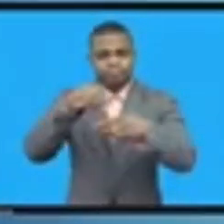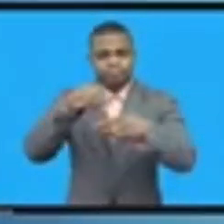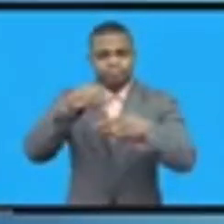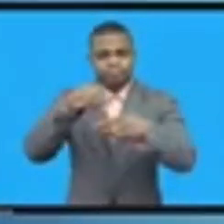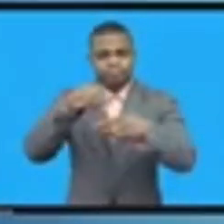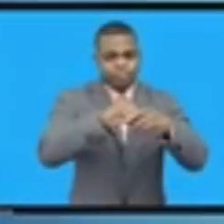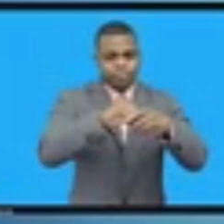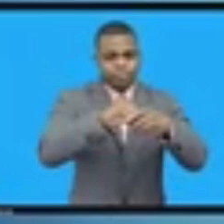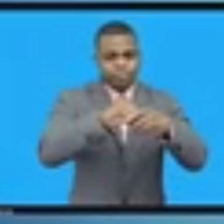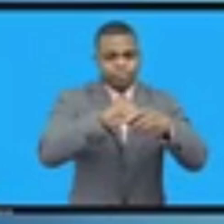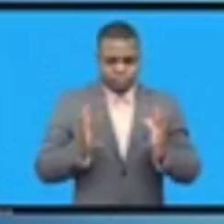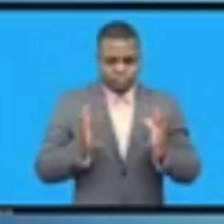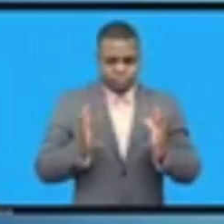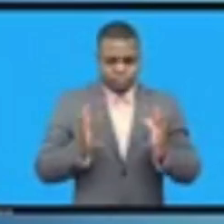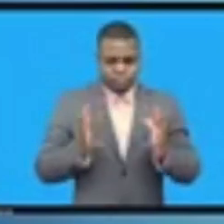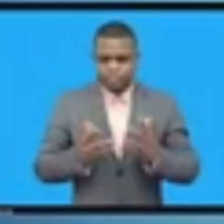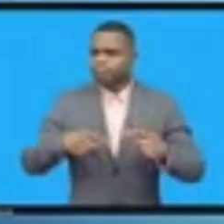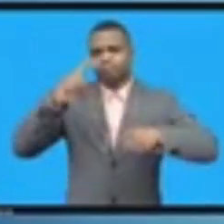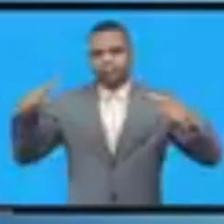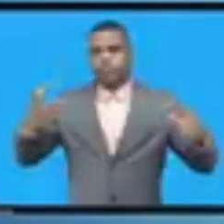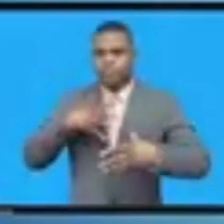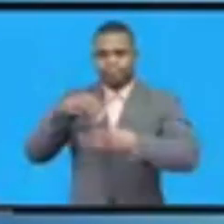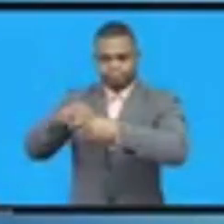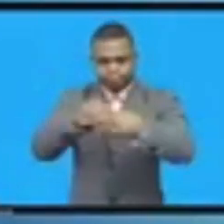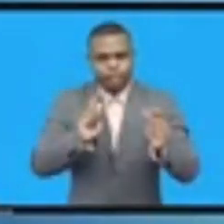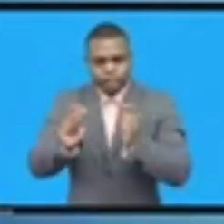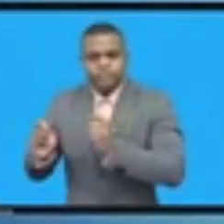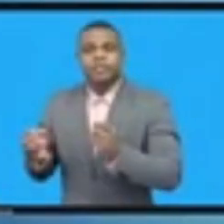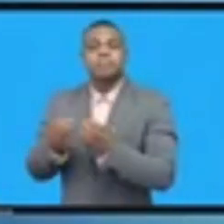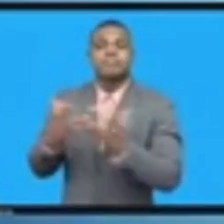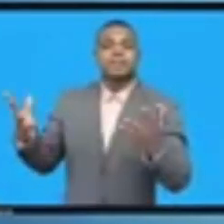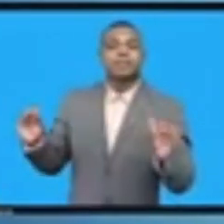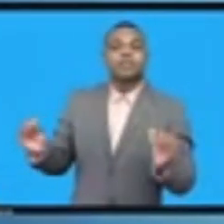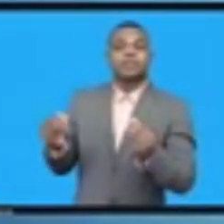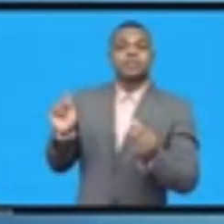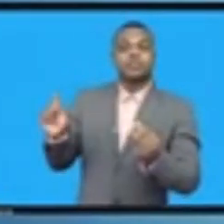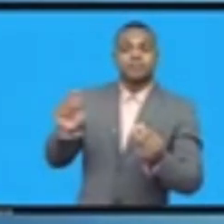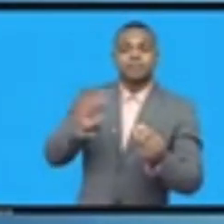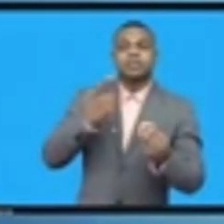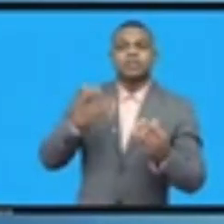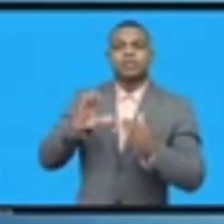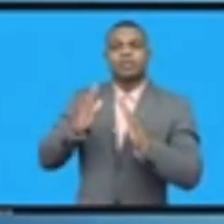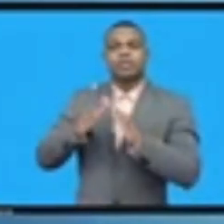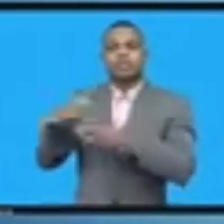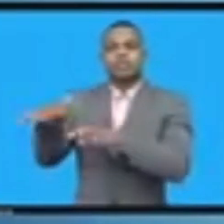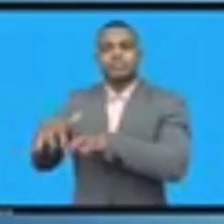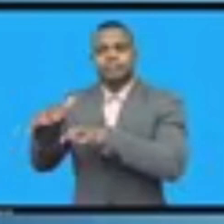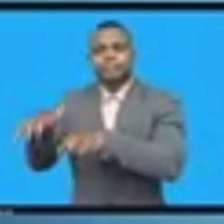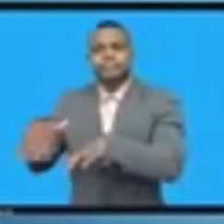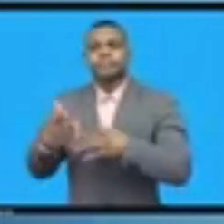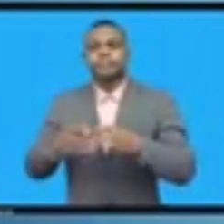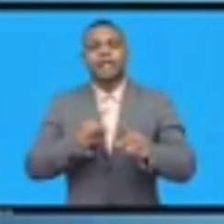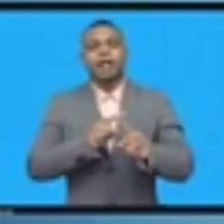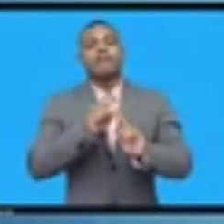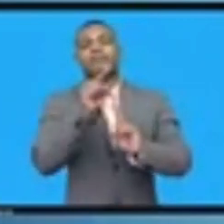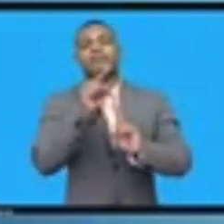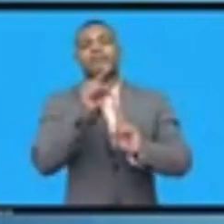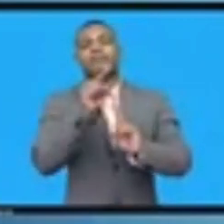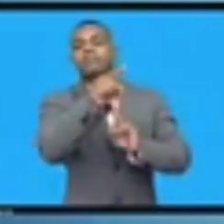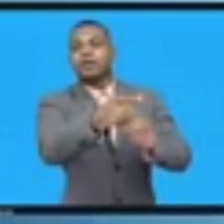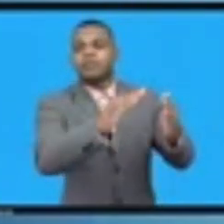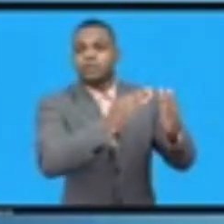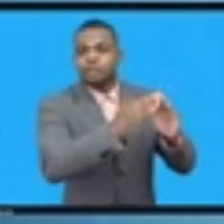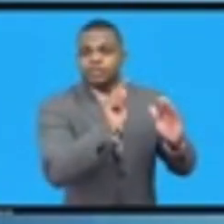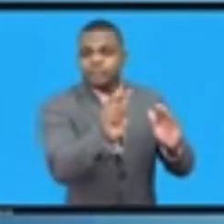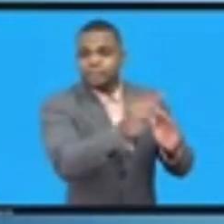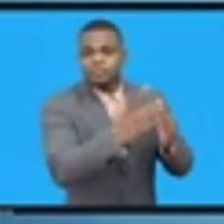区、偏远地区，他们并没有参加到这样一个讨论中来。互联网治理以及